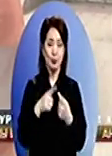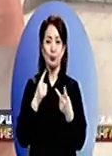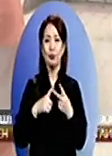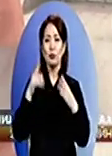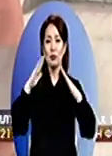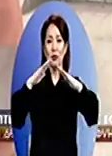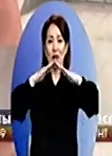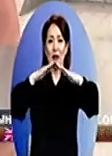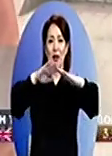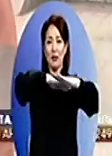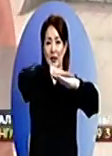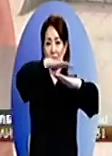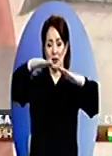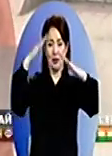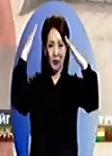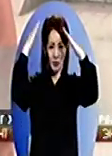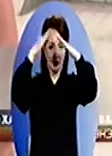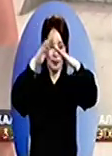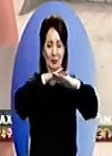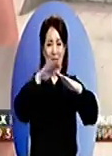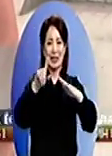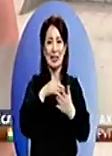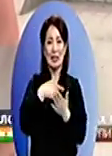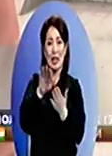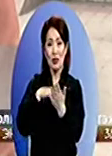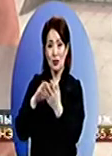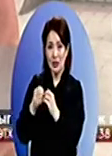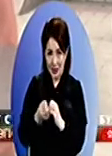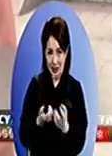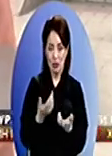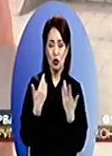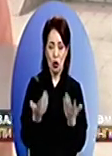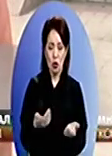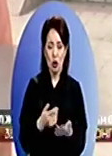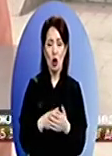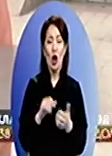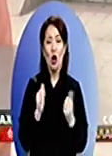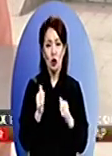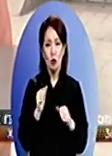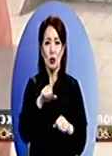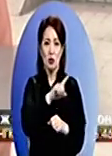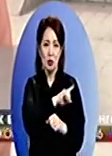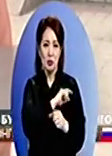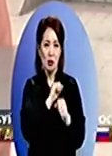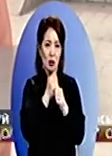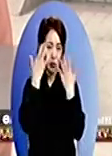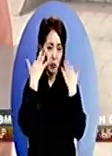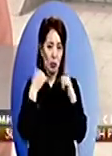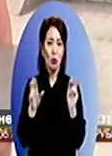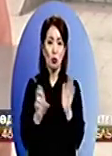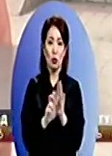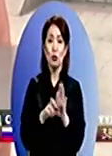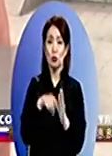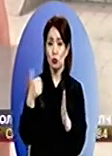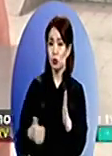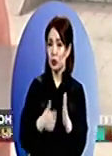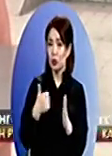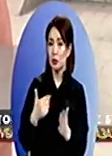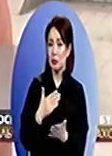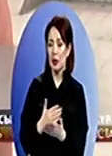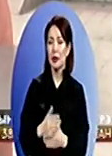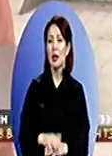дээврийнхэн засварыг хийж дуусгаж ингээд спортын үйл ажиллагаа тэмцээн уралдаа явуулах бүрэн боломж бол ингэж бүрдсэн байж байгаа.